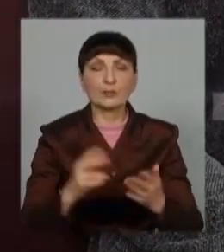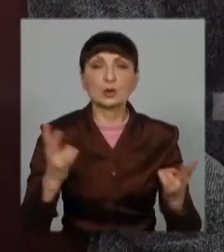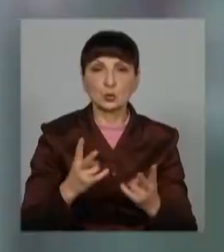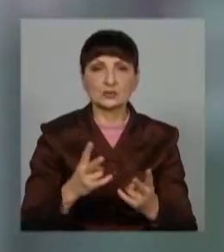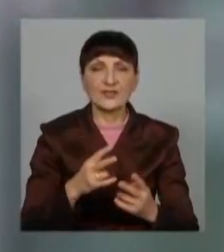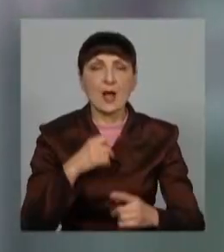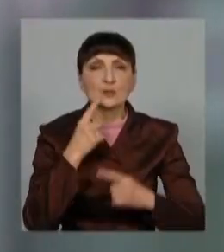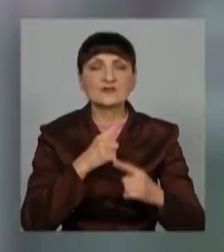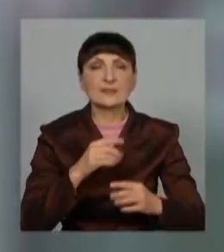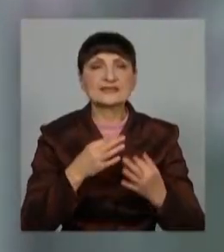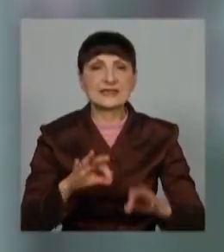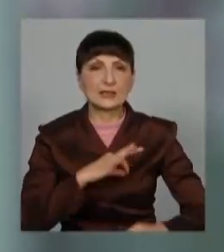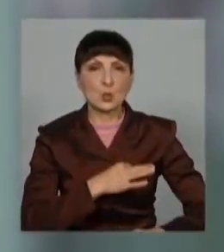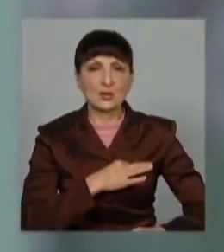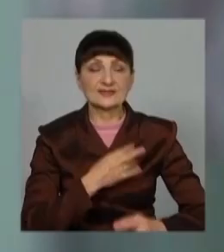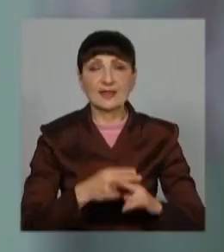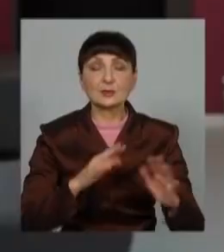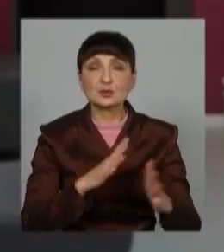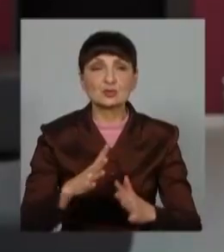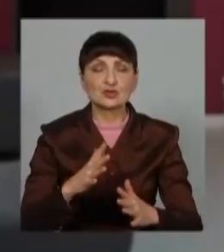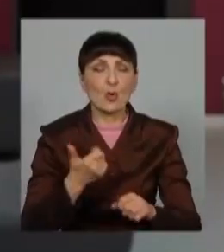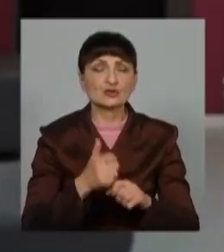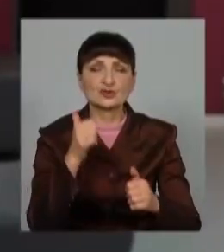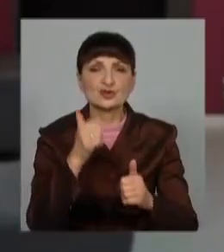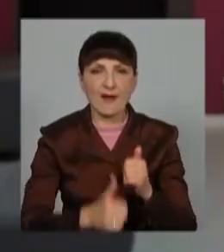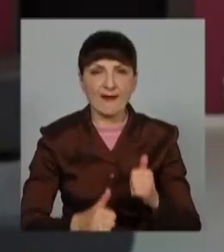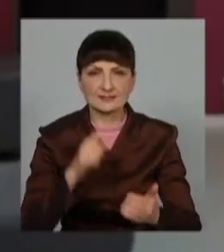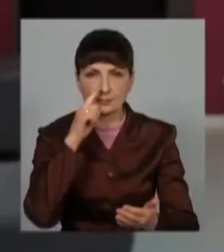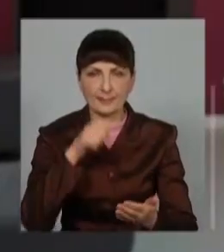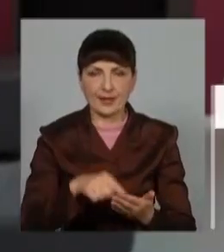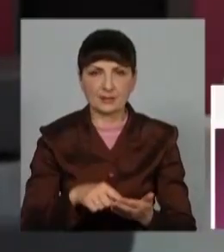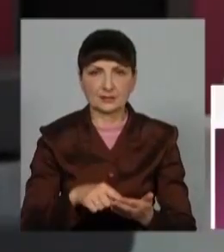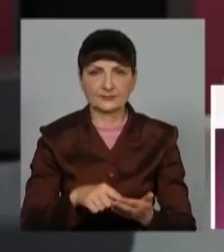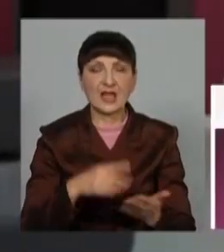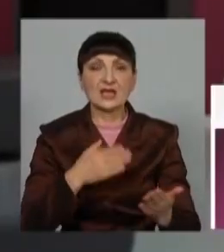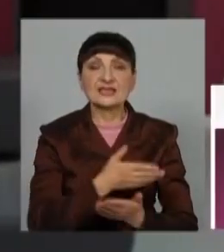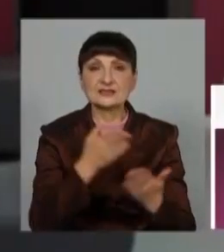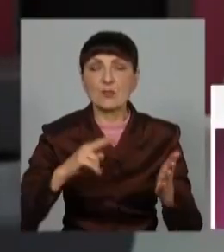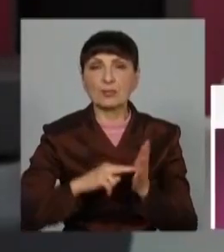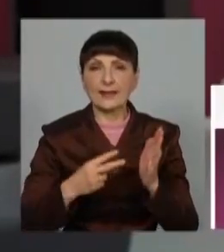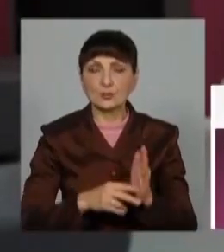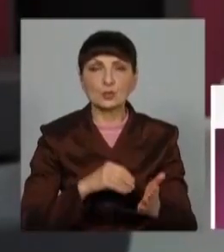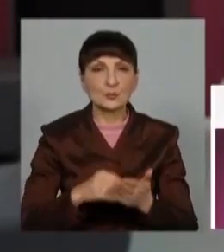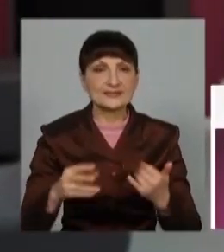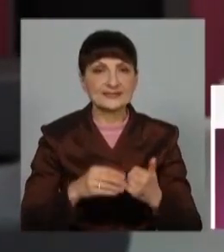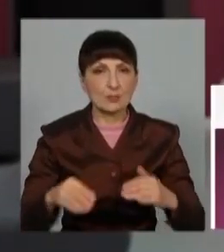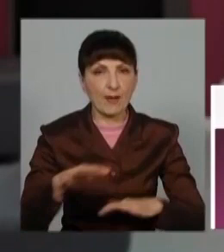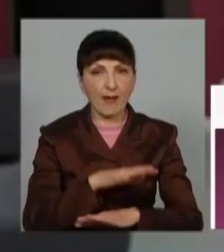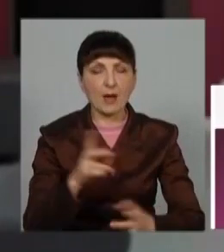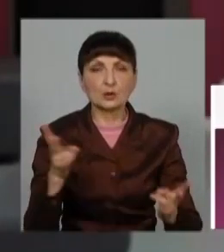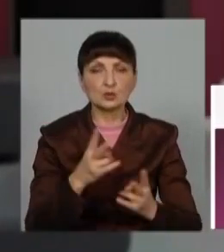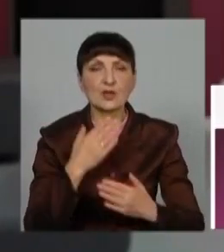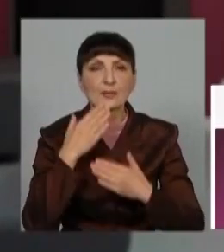словам независимого юриста такие случаи не редкость в этих копий свет на даже если вы планируете приобрести земельный участок нужно